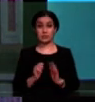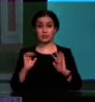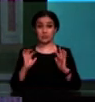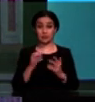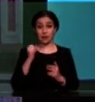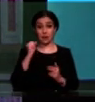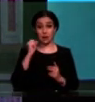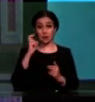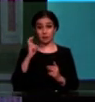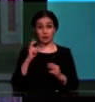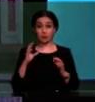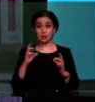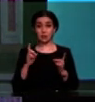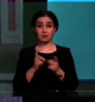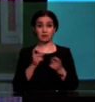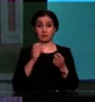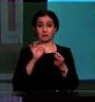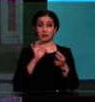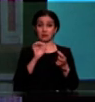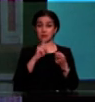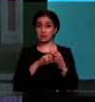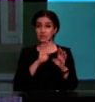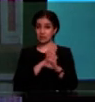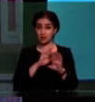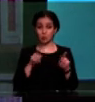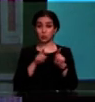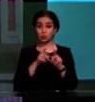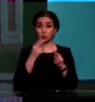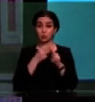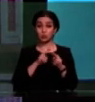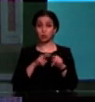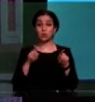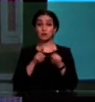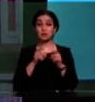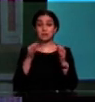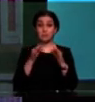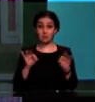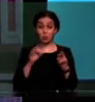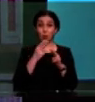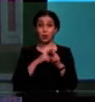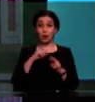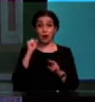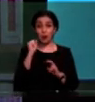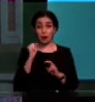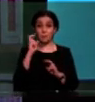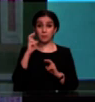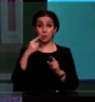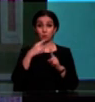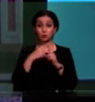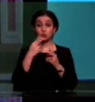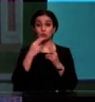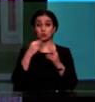События А и Б независимые. Вероятность события А равна 5 восьмым. Вероятность события А, умноженное на Б, равна